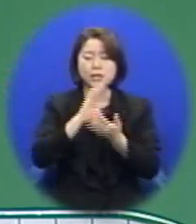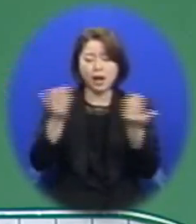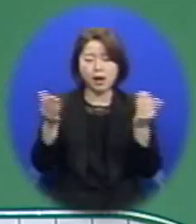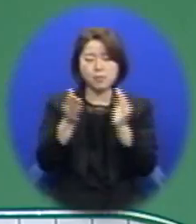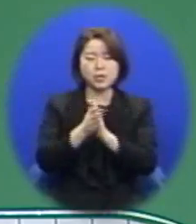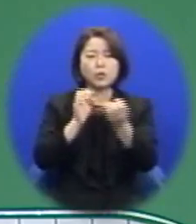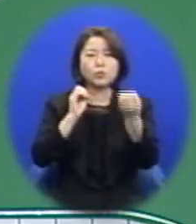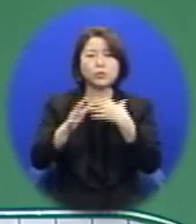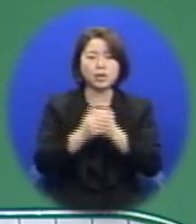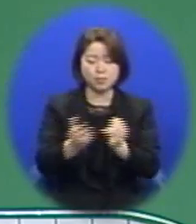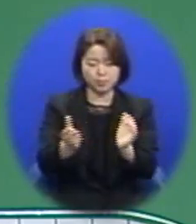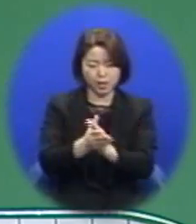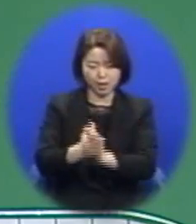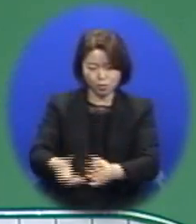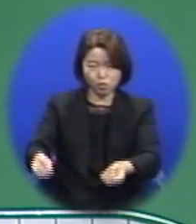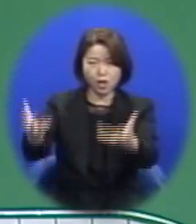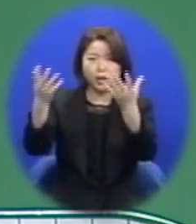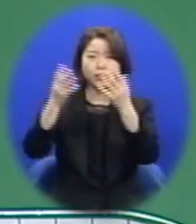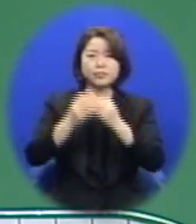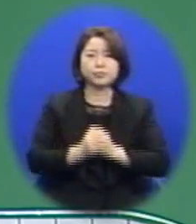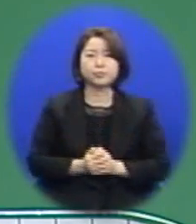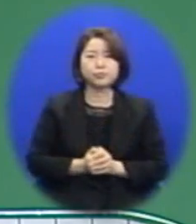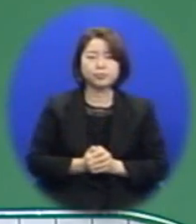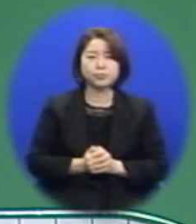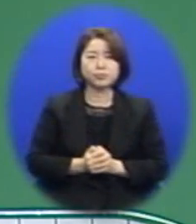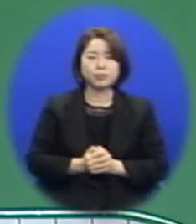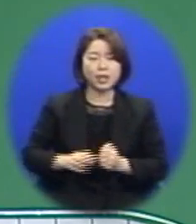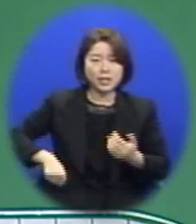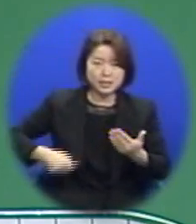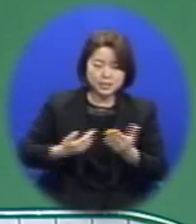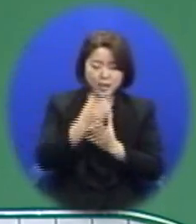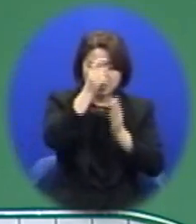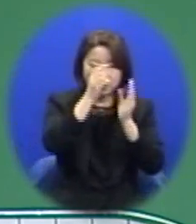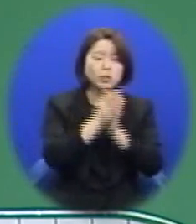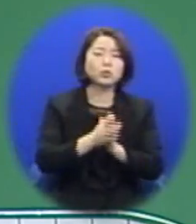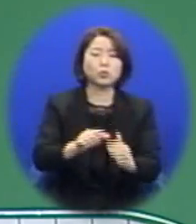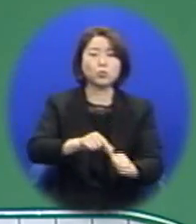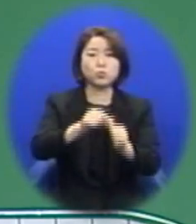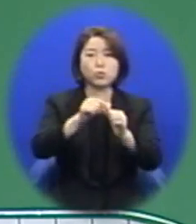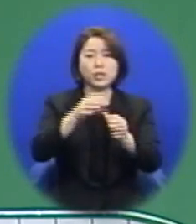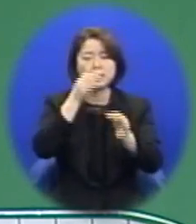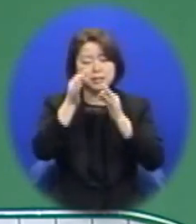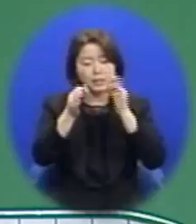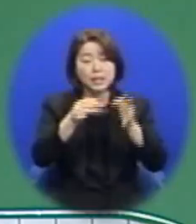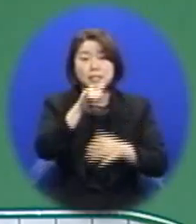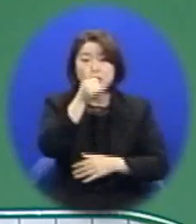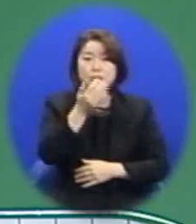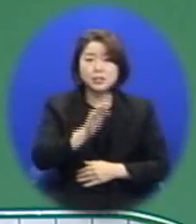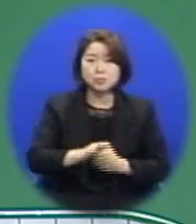응답하여라. 할렐루야. 참회의 기도요, 구원의 탄식이지만